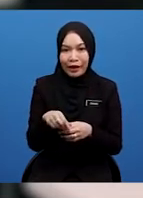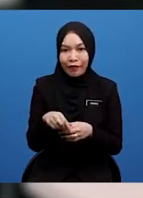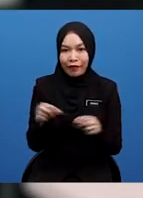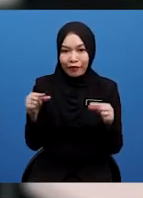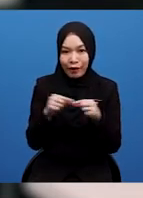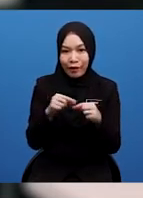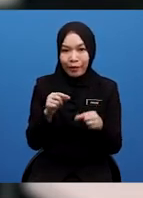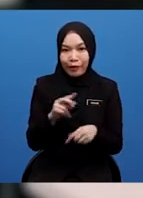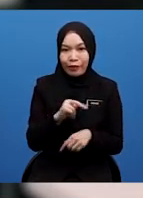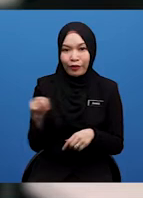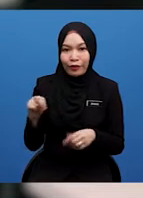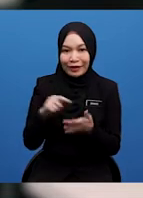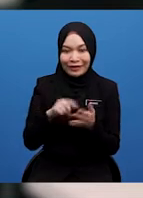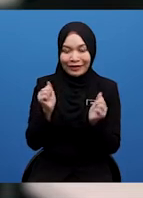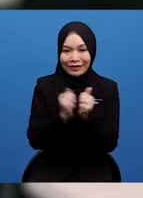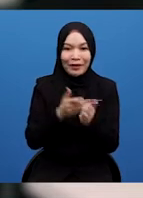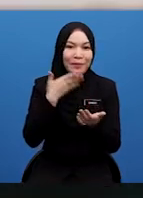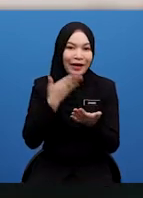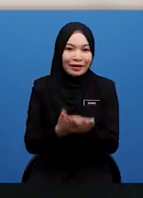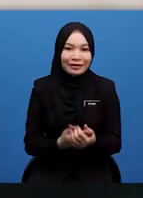bar compound ini dengan baik.